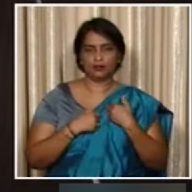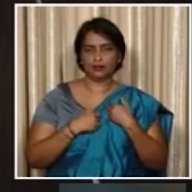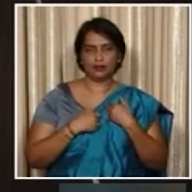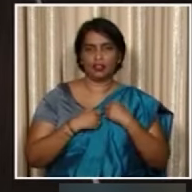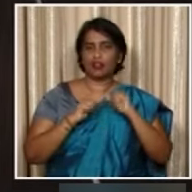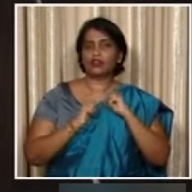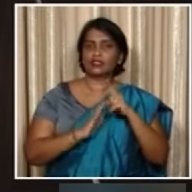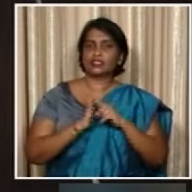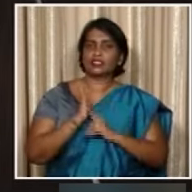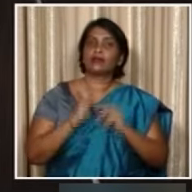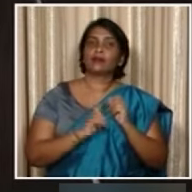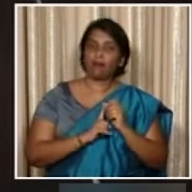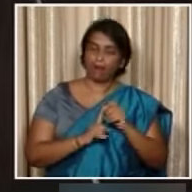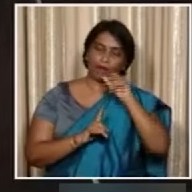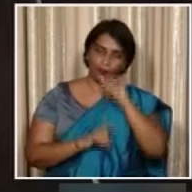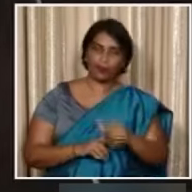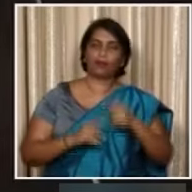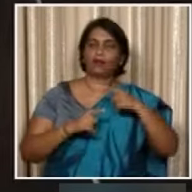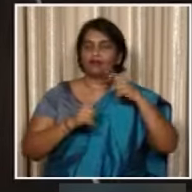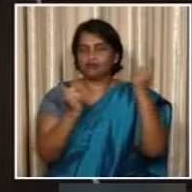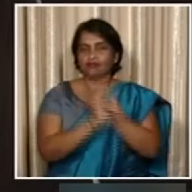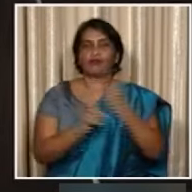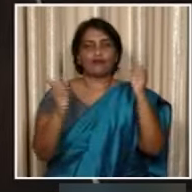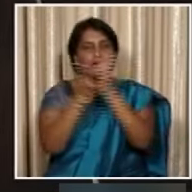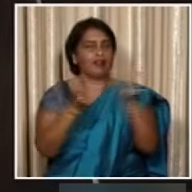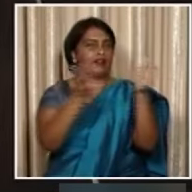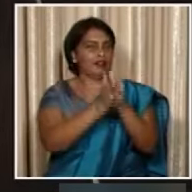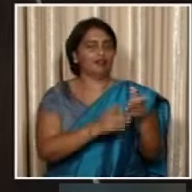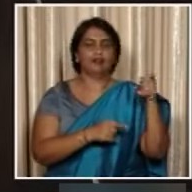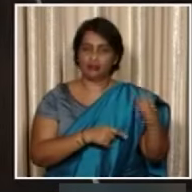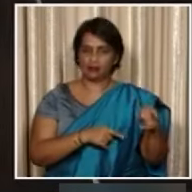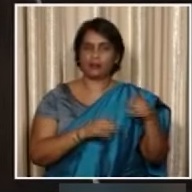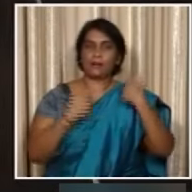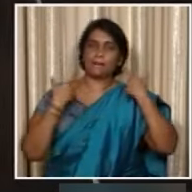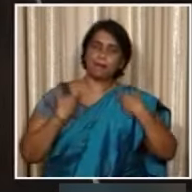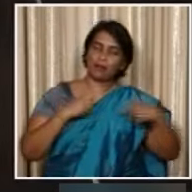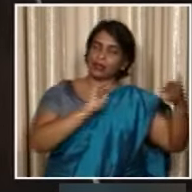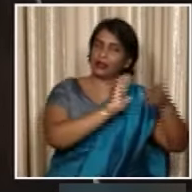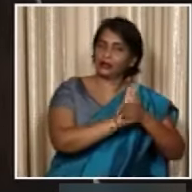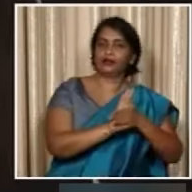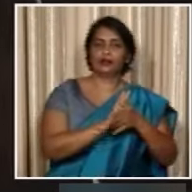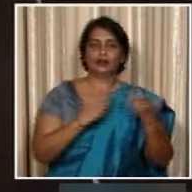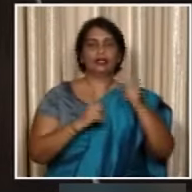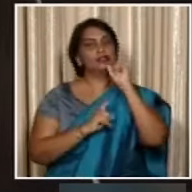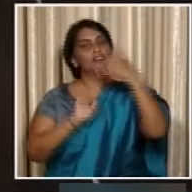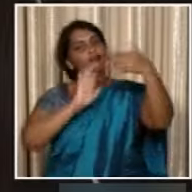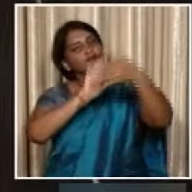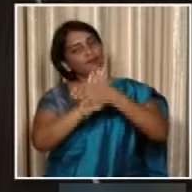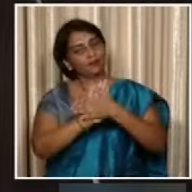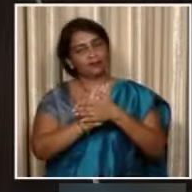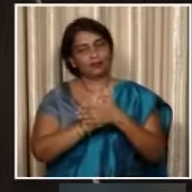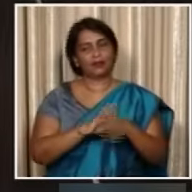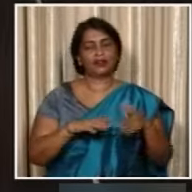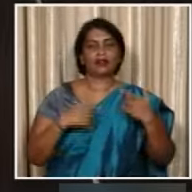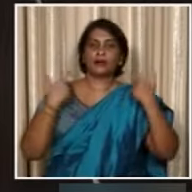මොකද ජනතා විමුක්ති පෙරමුණත් ඉතින් කාලෙන් කාලෙට එකයත් එක්ක ගිය කට්ටියනේ. ඒගොල්ලෝ මහින්ද රාජපක්ෂත් එක්ක ගියා, චන්ද්‍රිකාත් එක්ක ගියා.